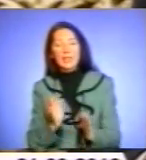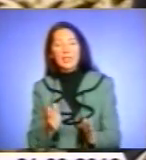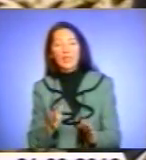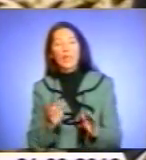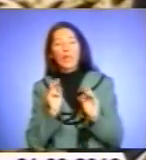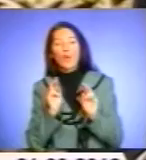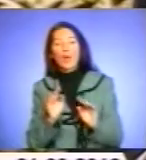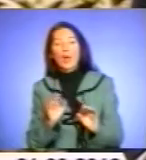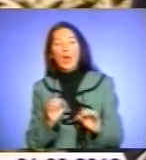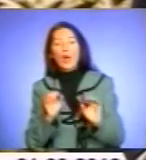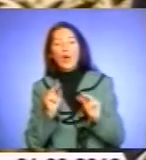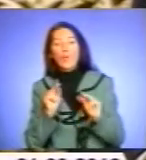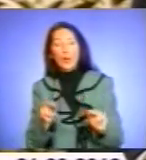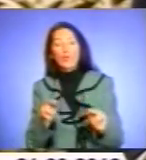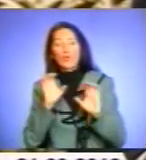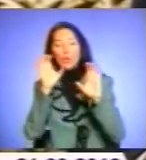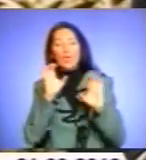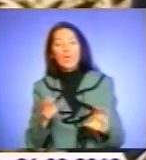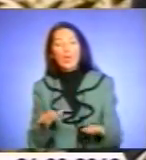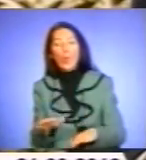правовій площині. Ми